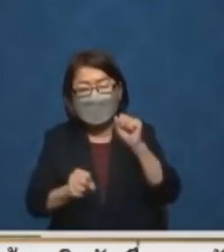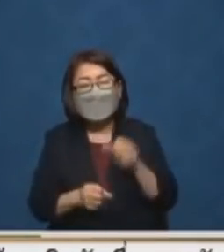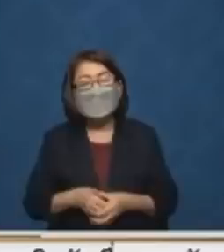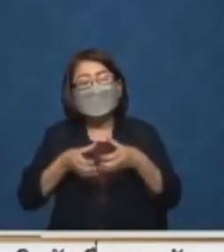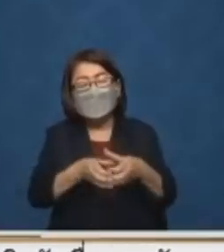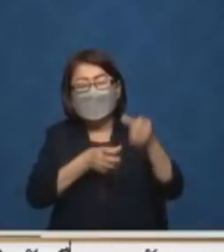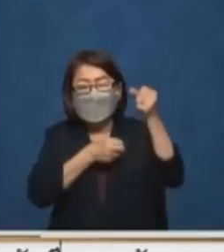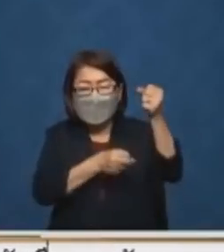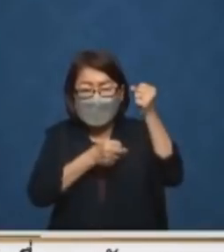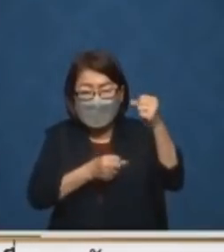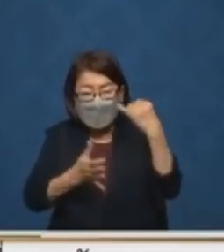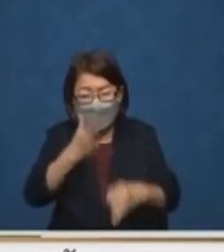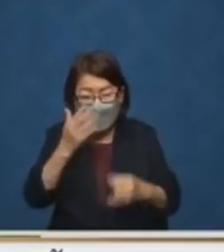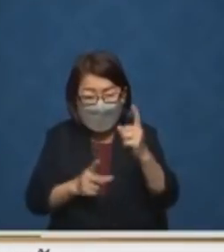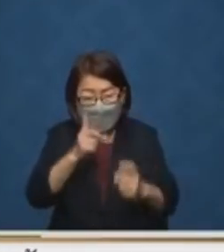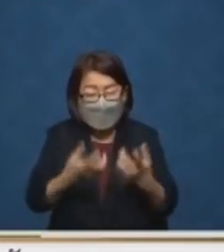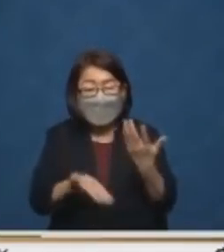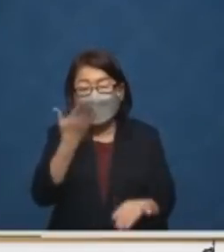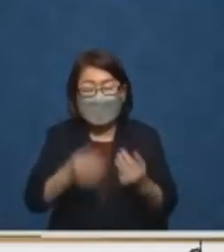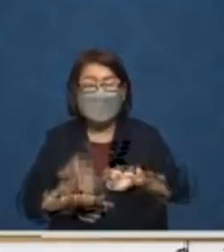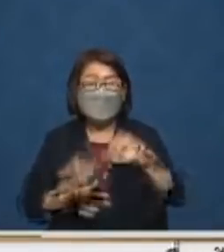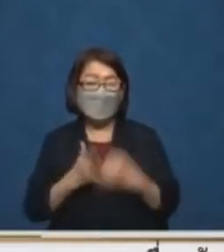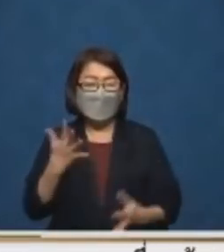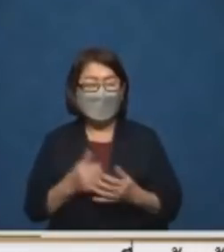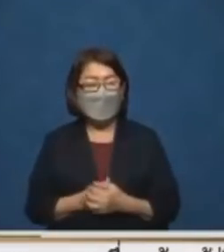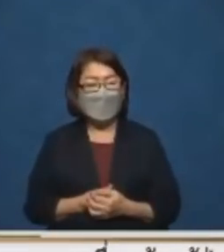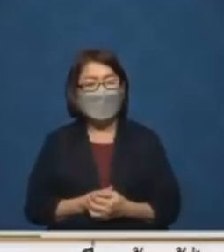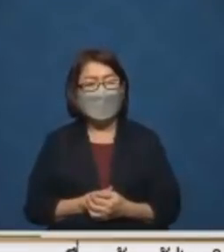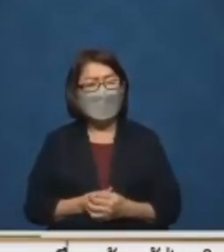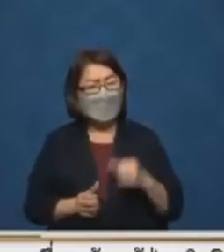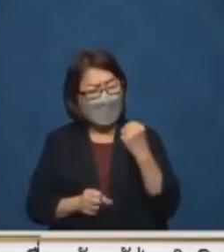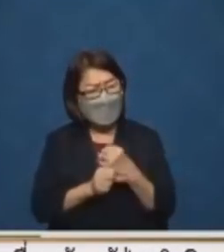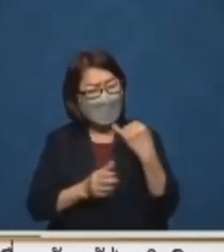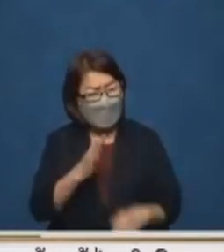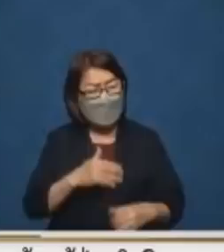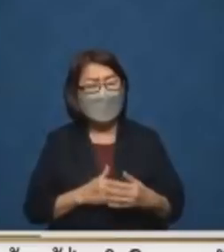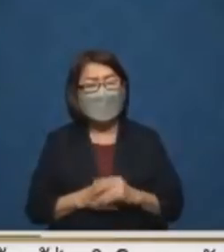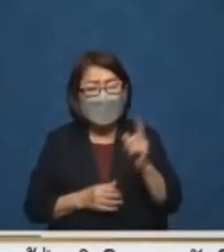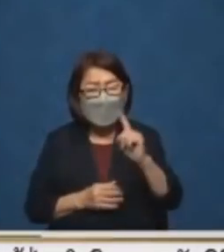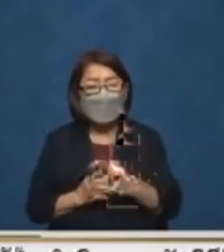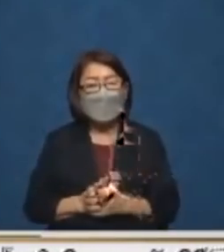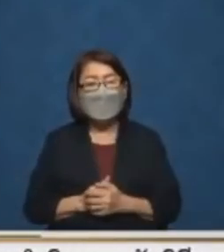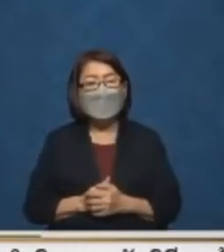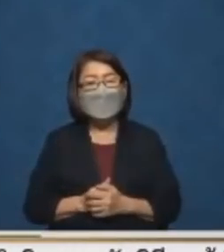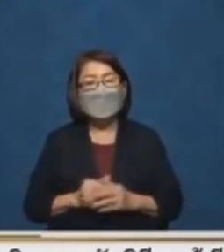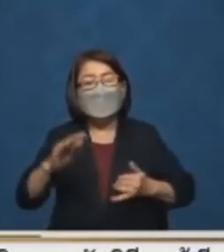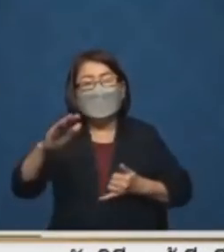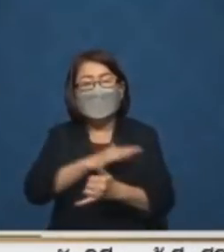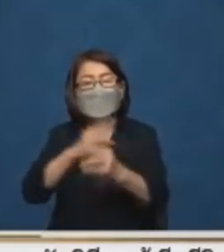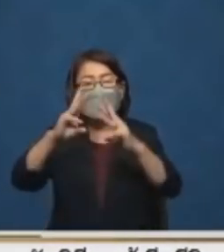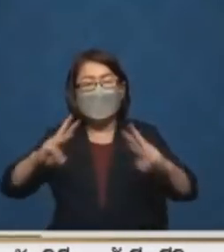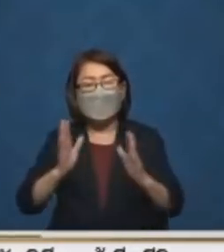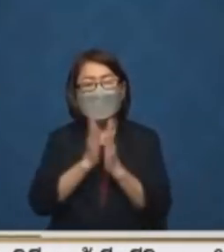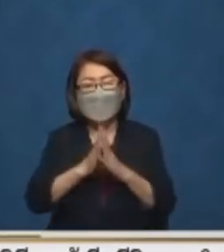เองก็ทำอะไรเกินกลอยเหตุ การปลุกวดธรมกายนก็ยกเวนความผด